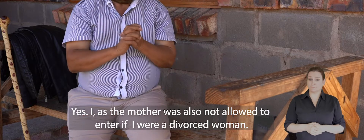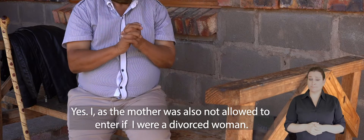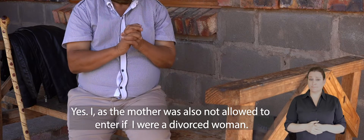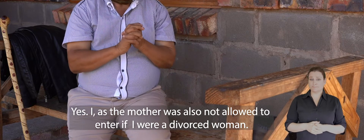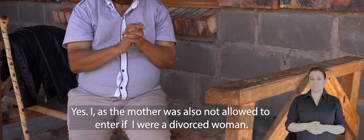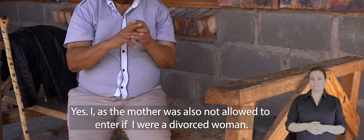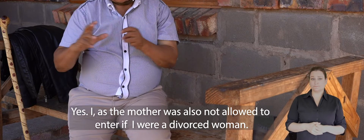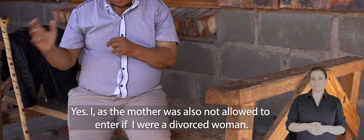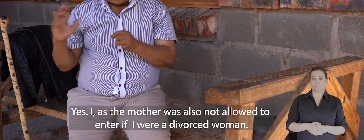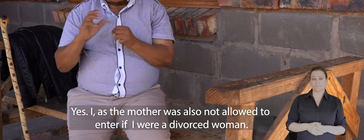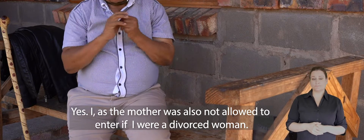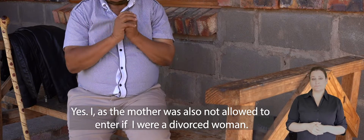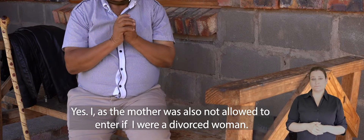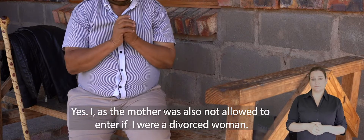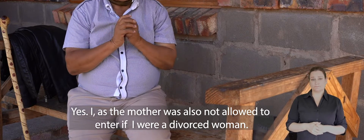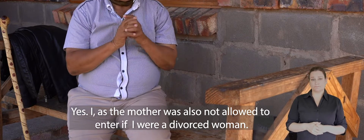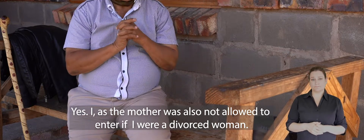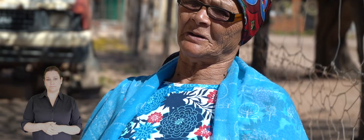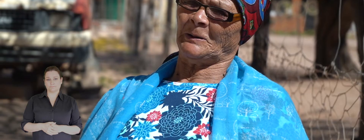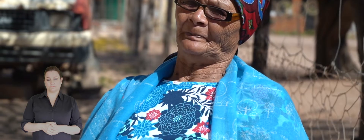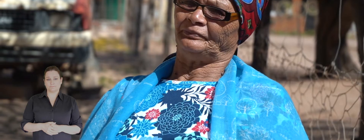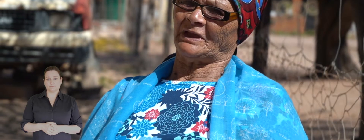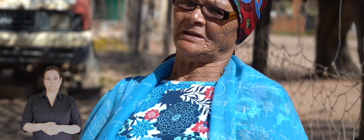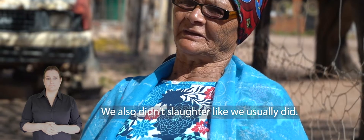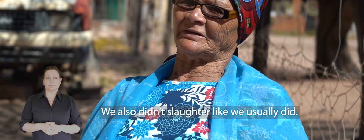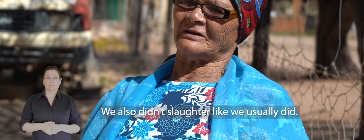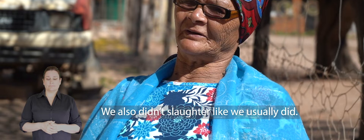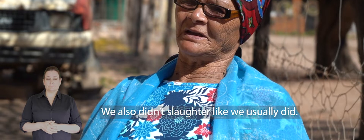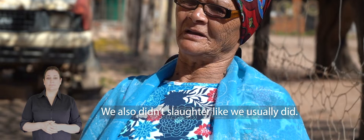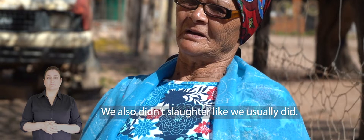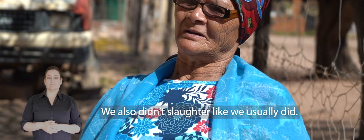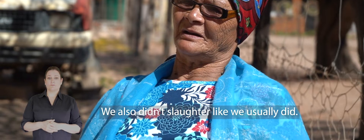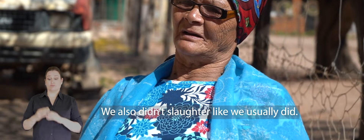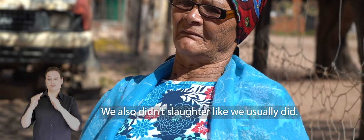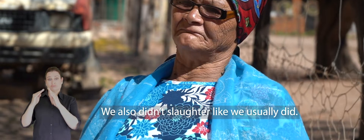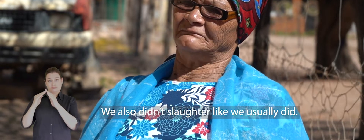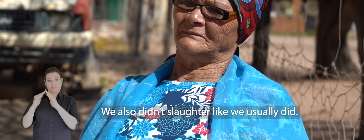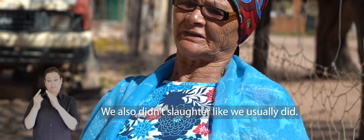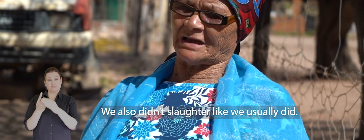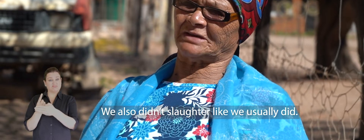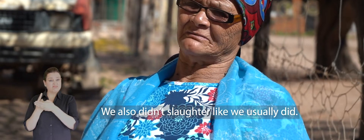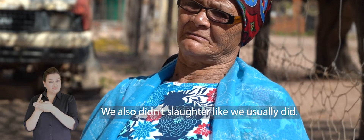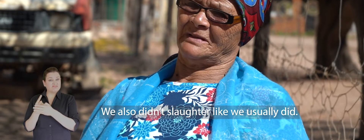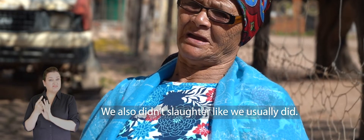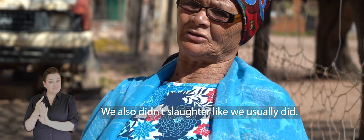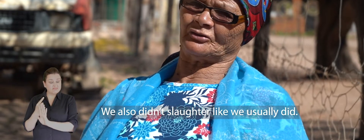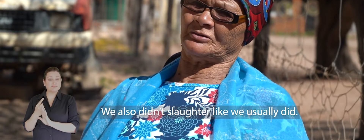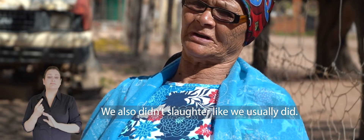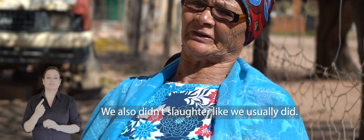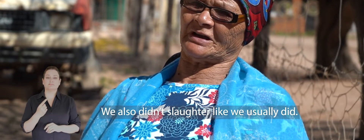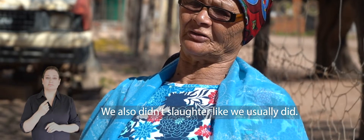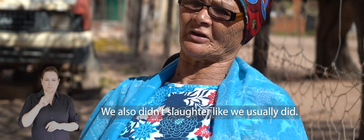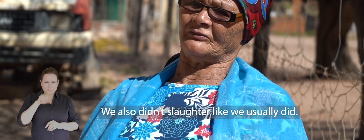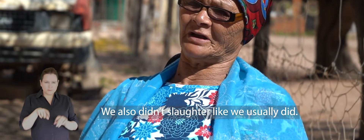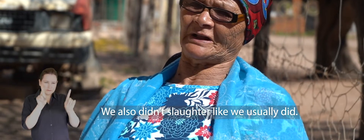ik een gescheiden vrouw was. En die slag van die slachting, het ons ook